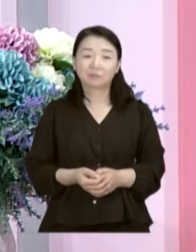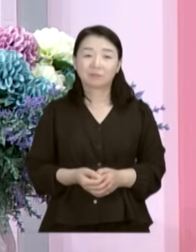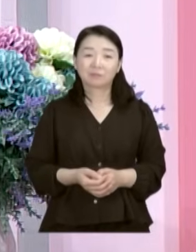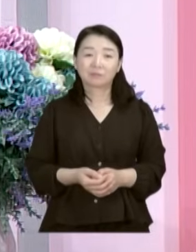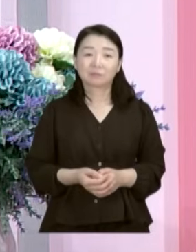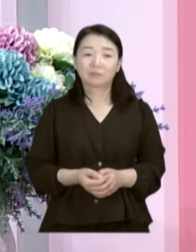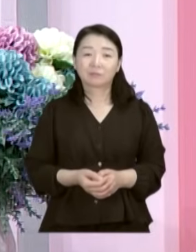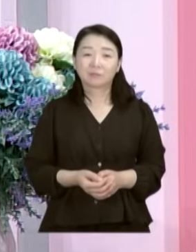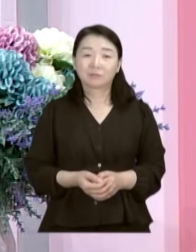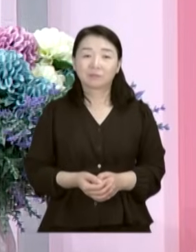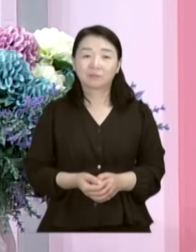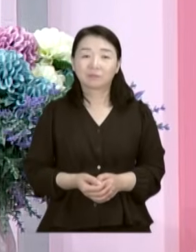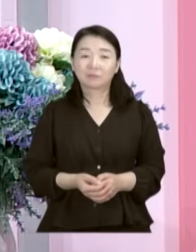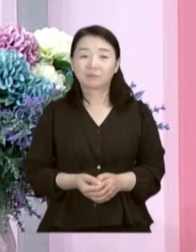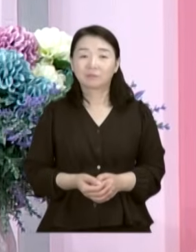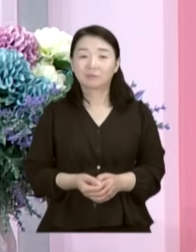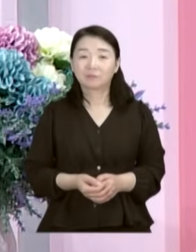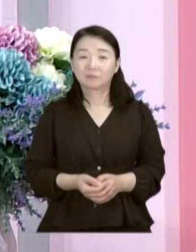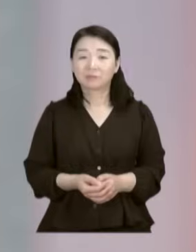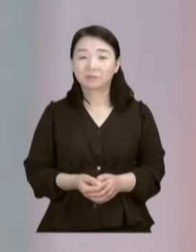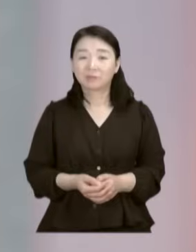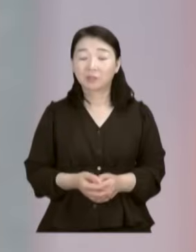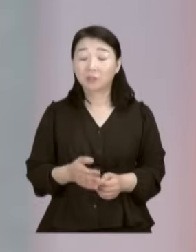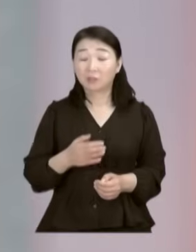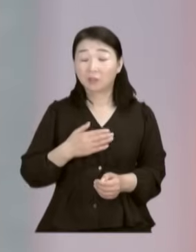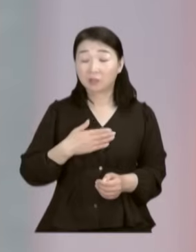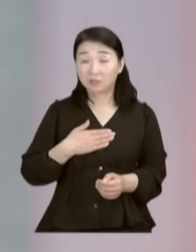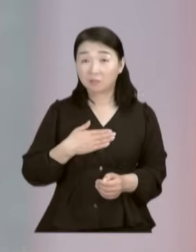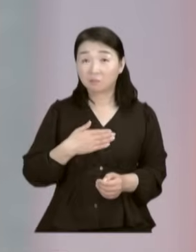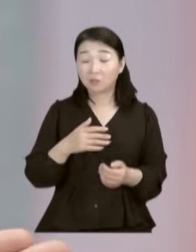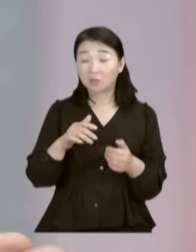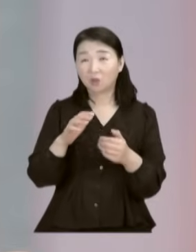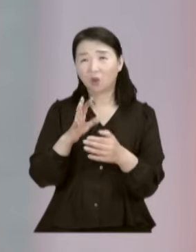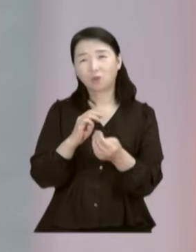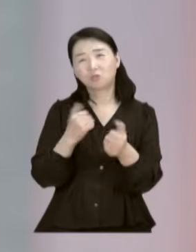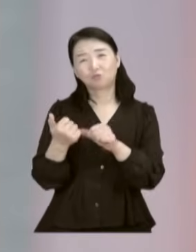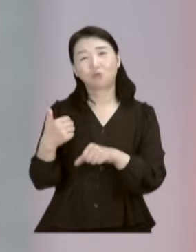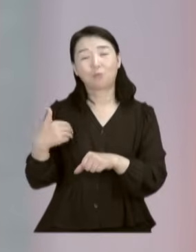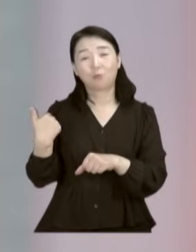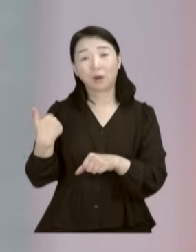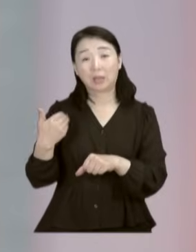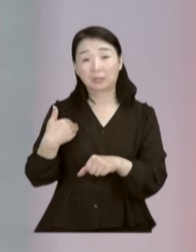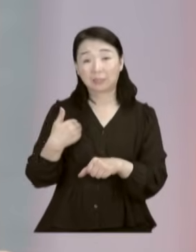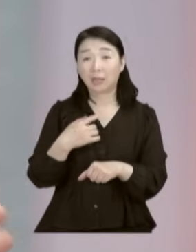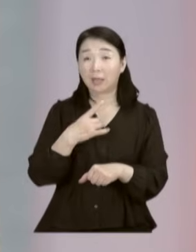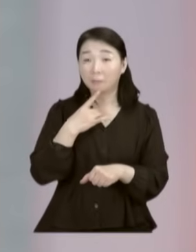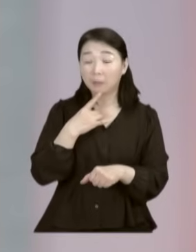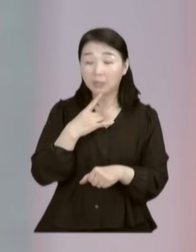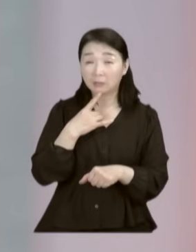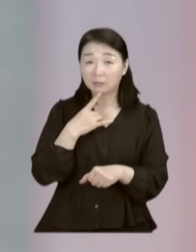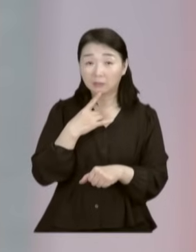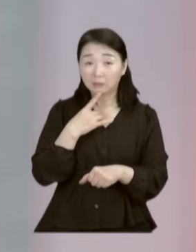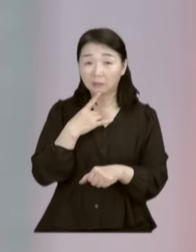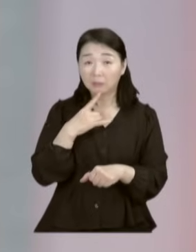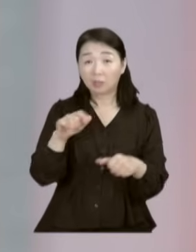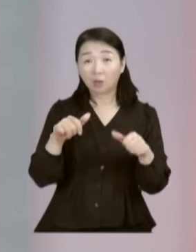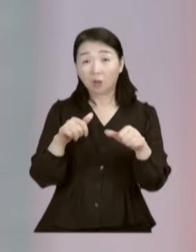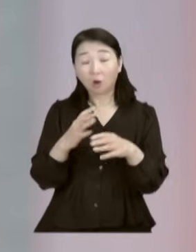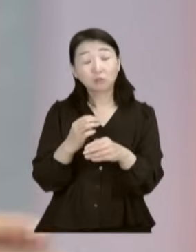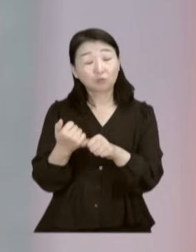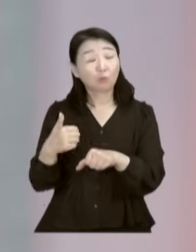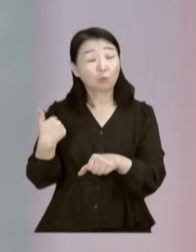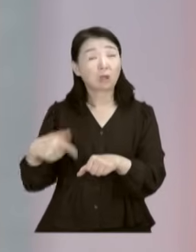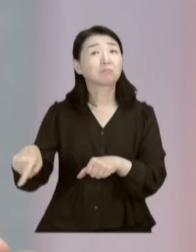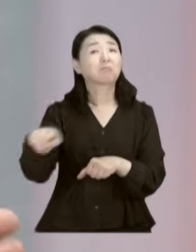글들이 많아지면서 아 이게 제가 치안부 인생 살잖아요 이제는 근데 저만 시한부 인생 아니고요